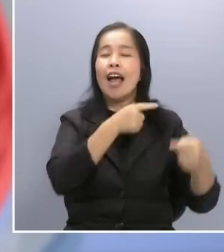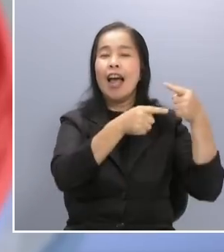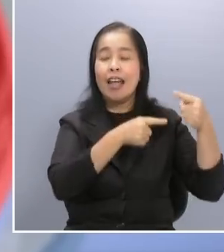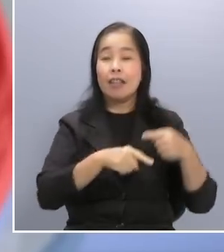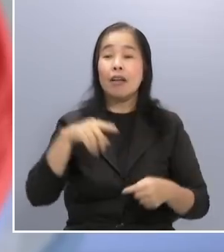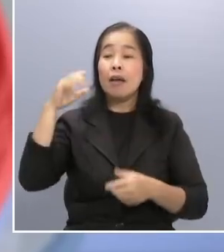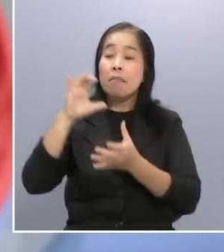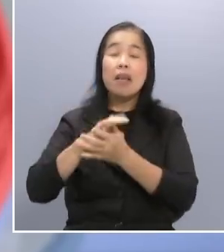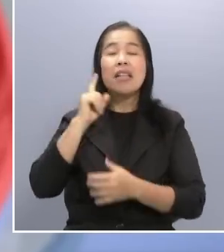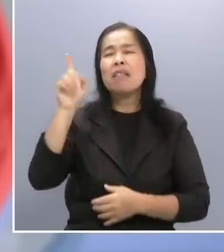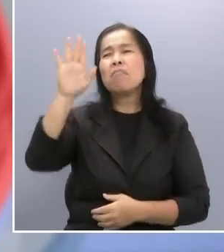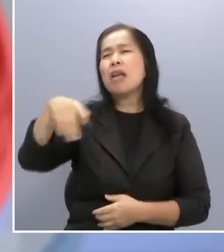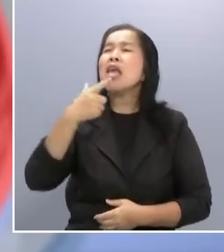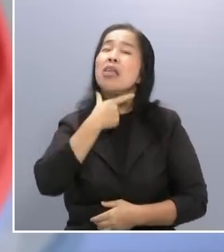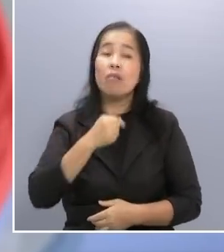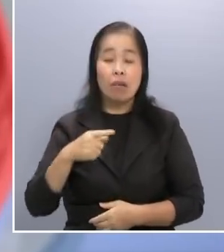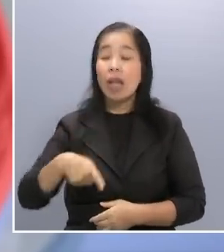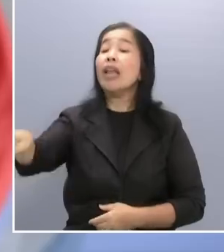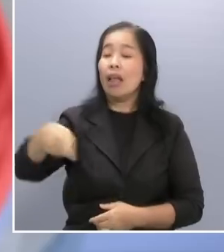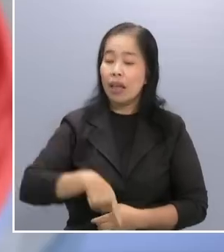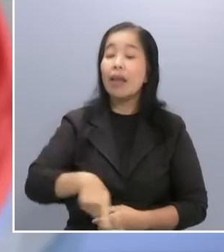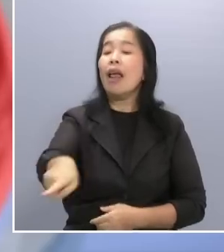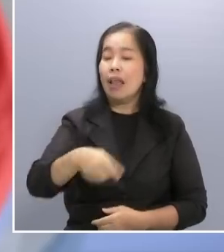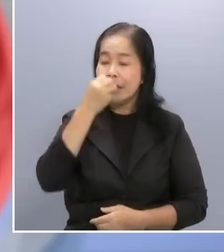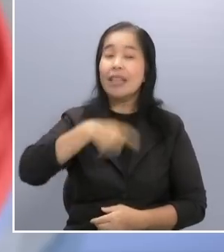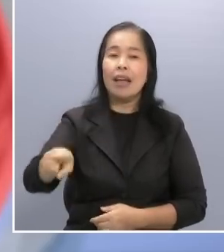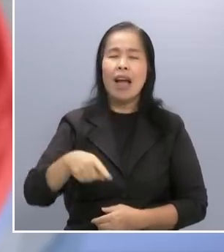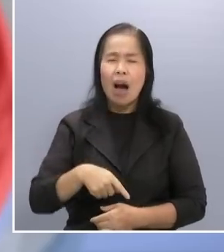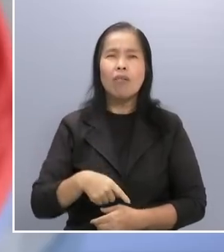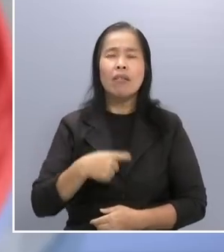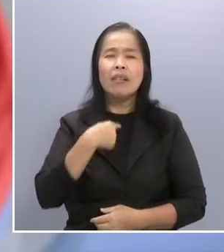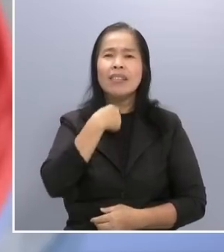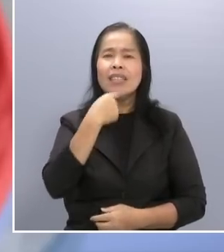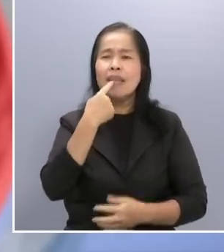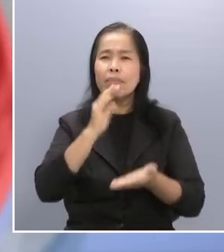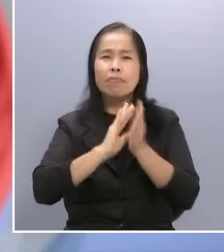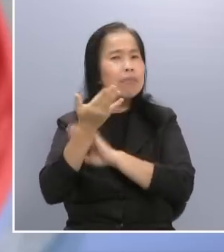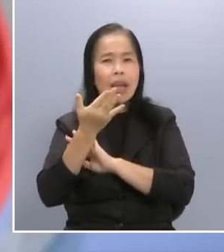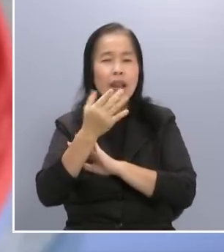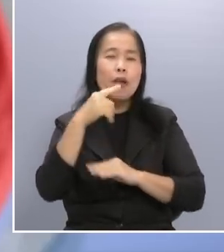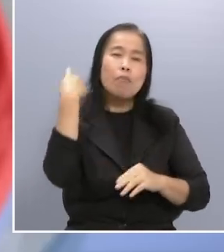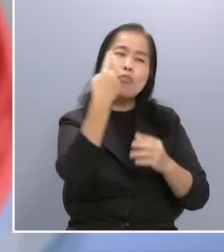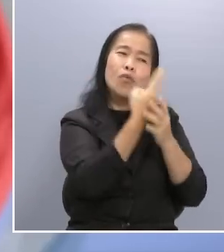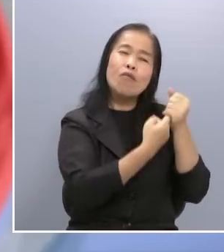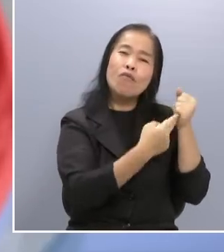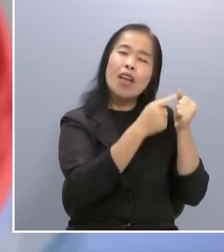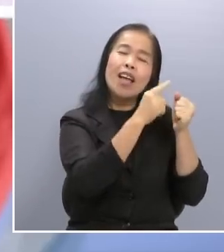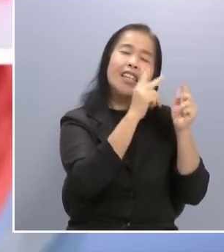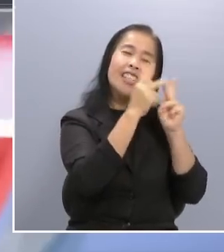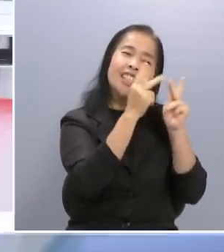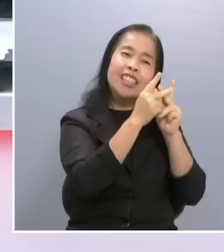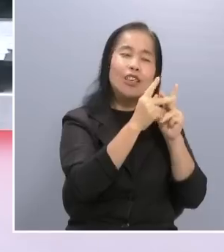ถามเนี่ยเมียหิวจังเลยเอ้าก็กินสิ เสียงแข็งเลย กินได้ก็กินกินก็ไม่ได้ไม่ต้องกินบอกเมียแ